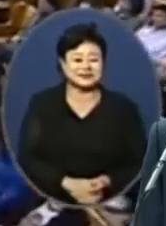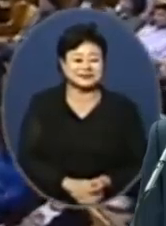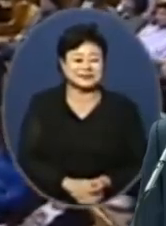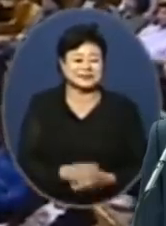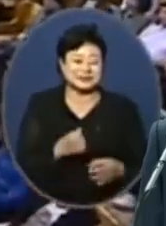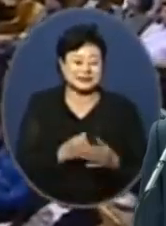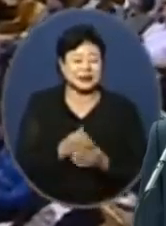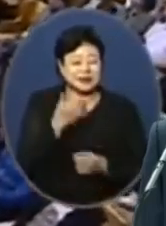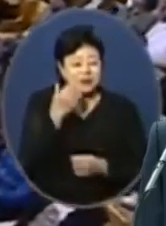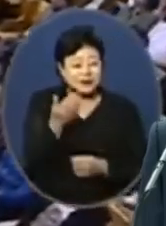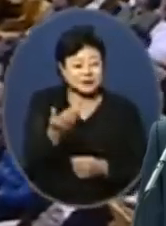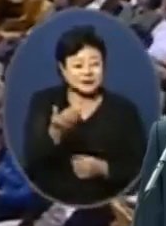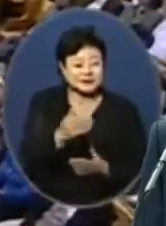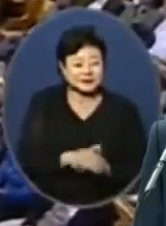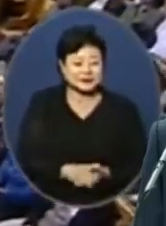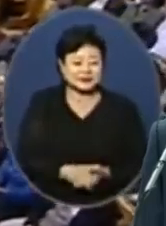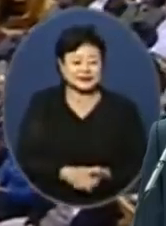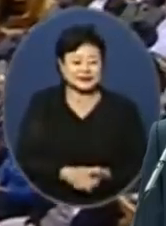그러므로 여러분